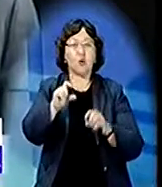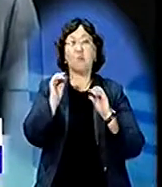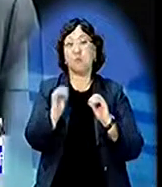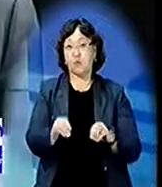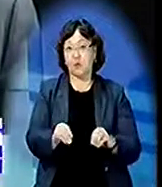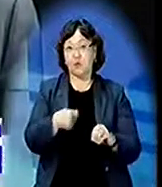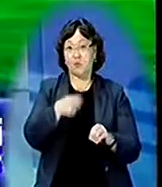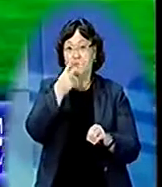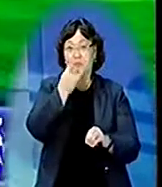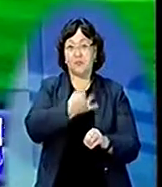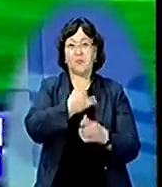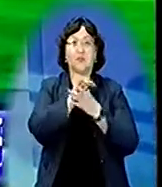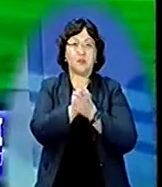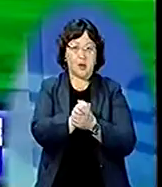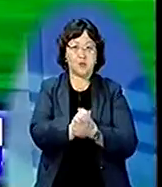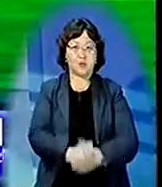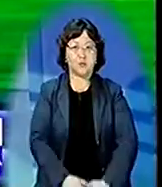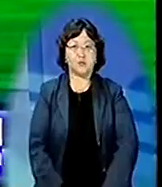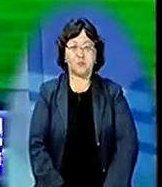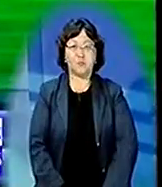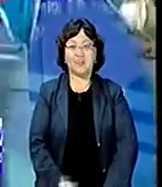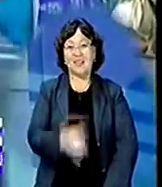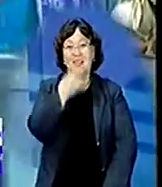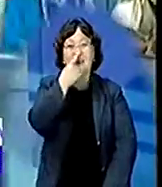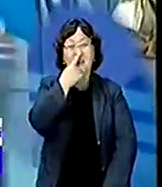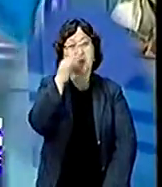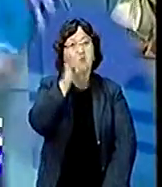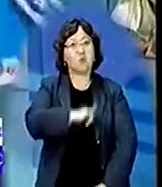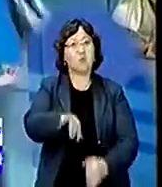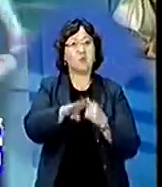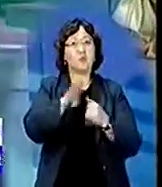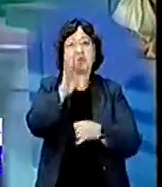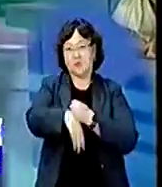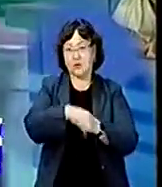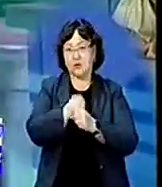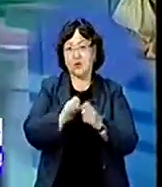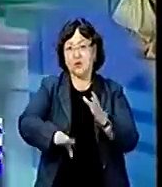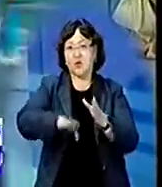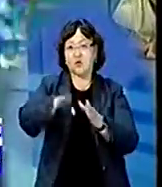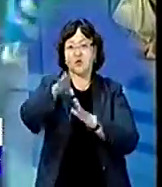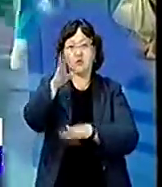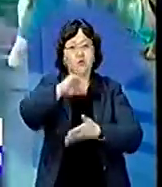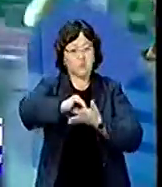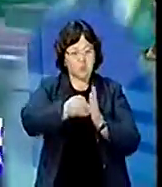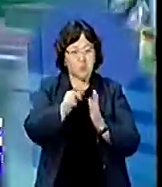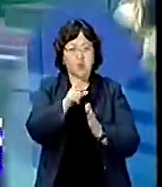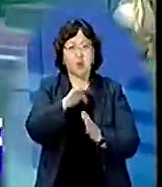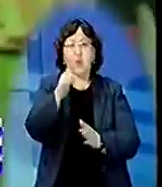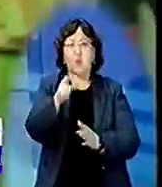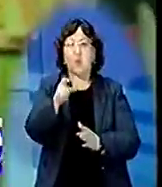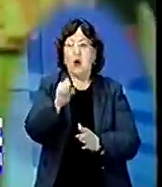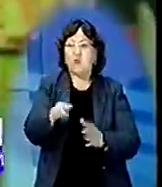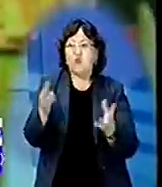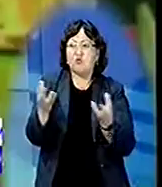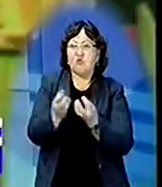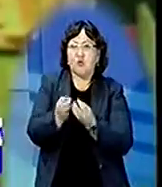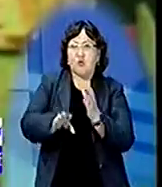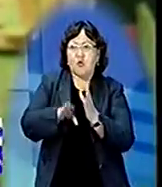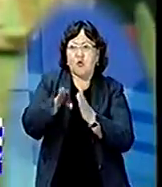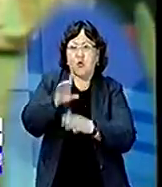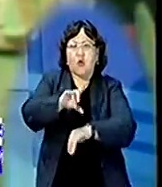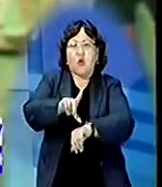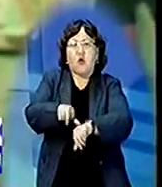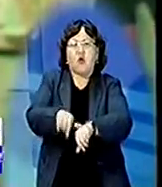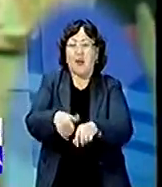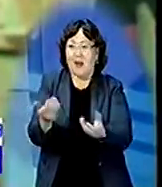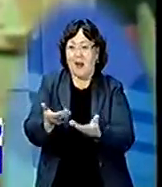болгох найдвараа. Хятад улс сүүлийн жилүүдэд хөгжлийнхаа бодлогыг хүн ам цөөнтэй хөгжлөөр хоцрогдож байгаа баруун